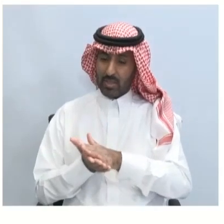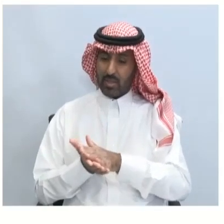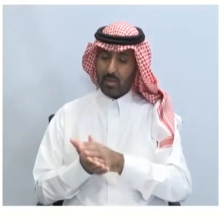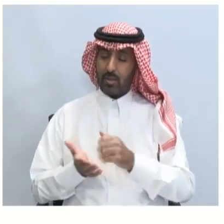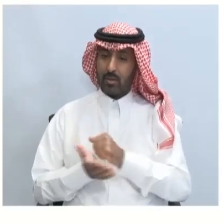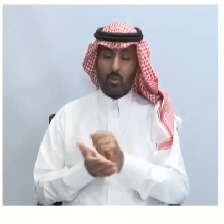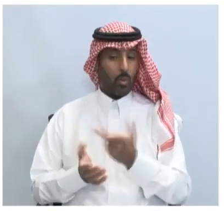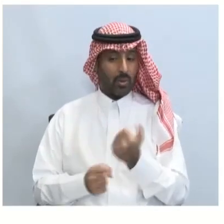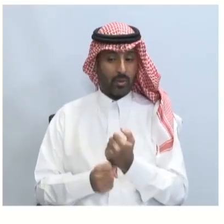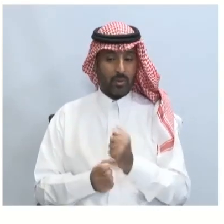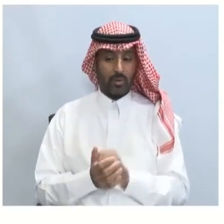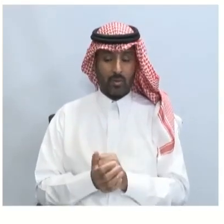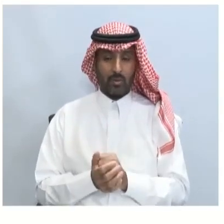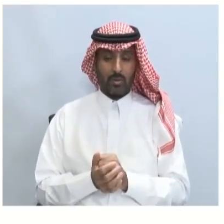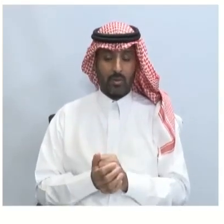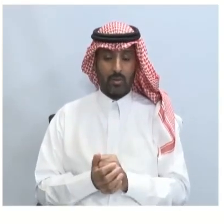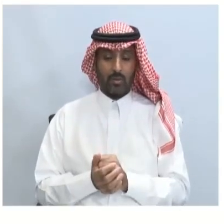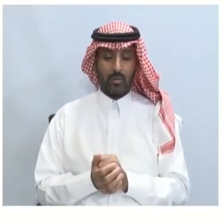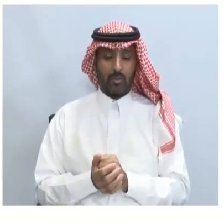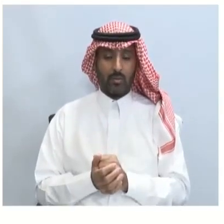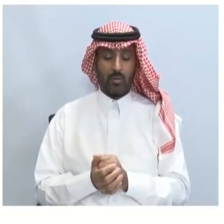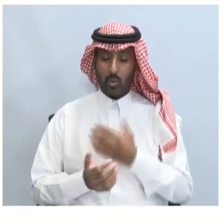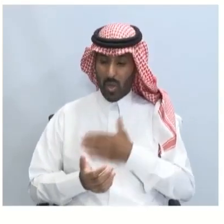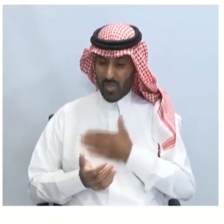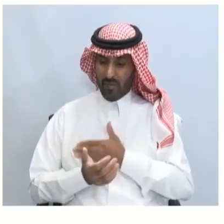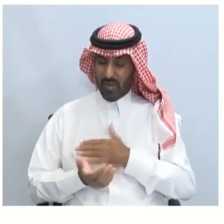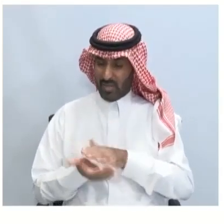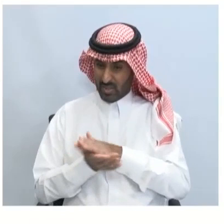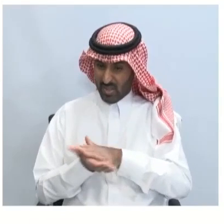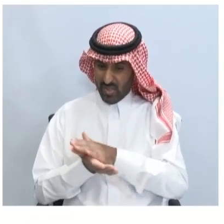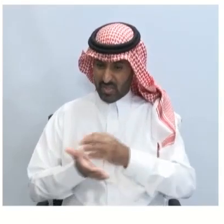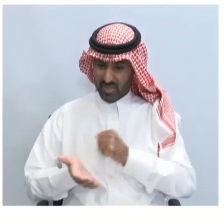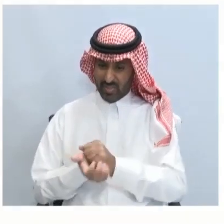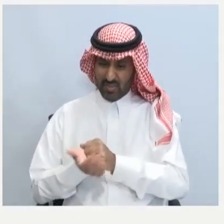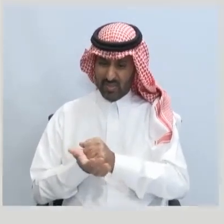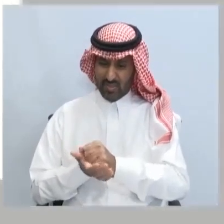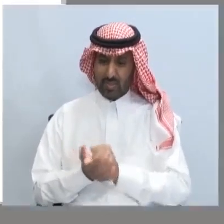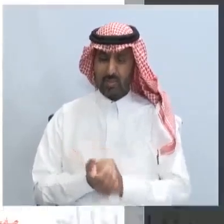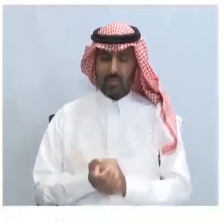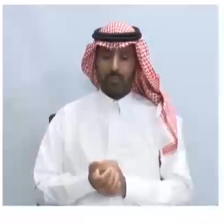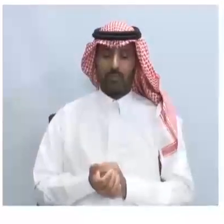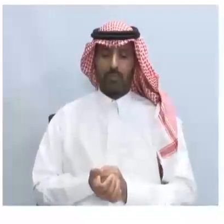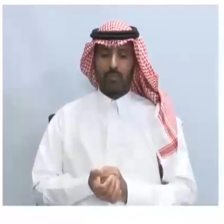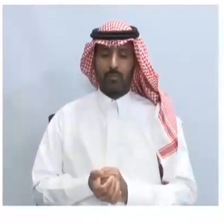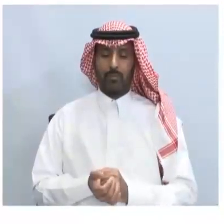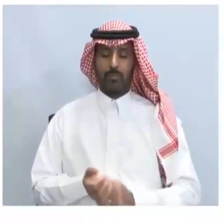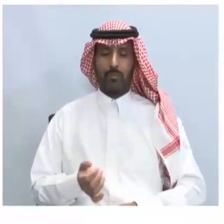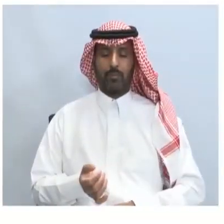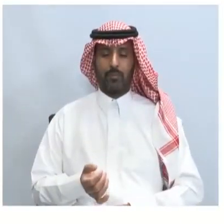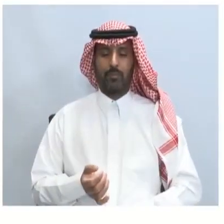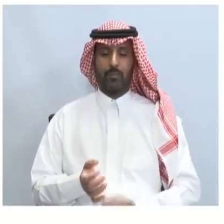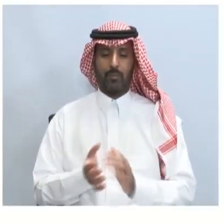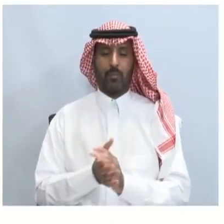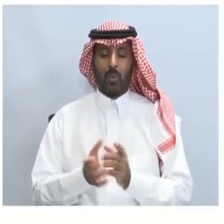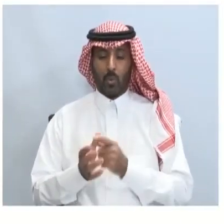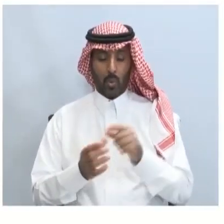الذي تقومون به احسنتم انظفها بارك الله فيكم بارك الله فيكم